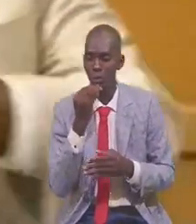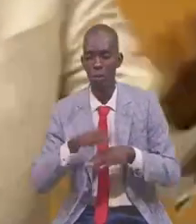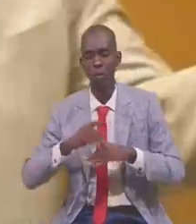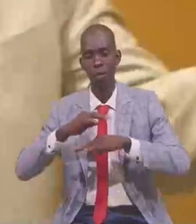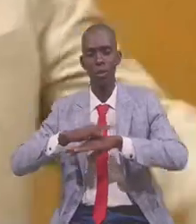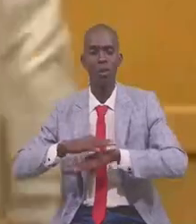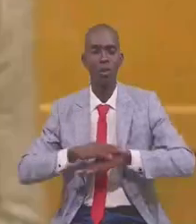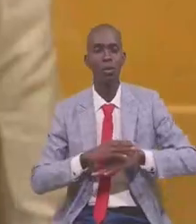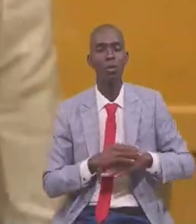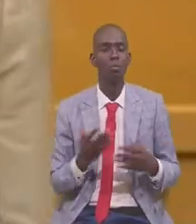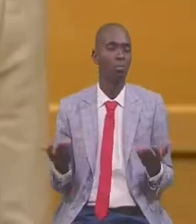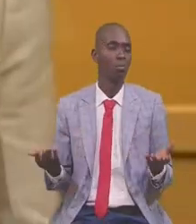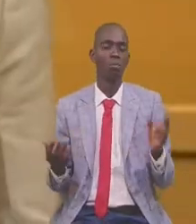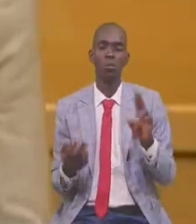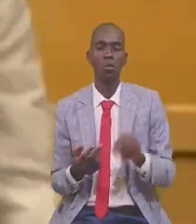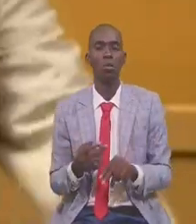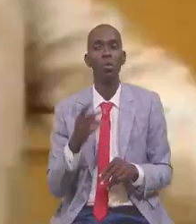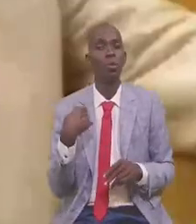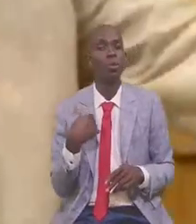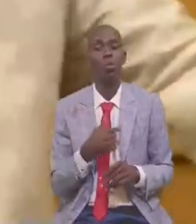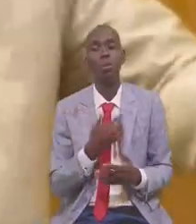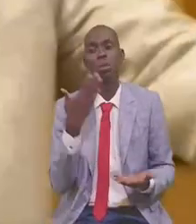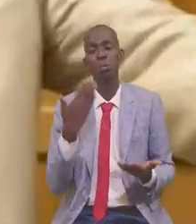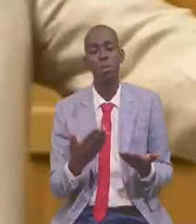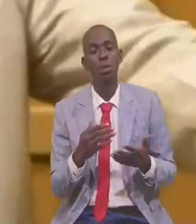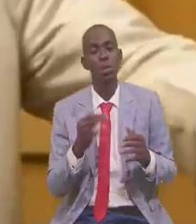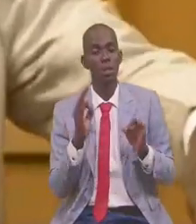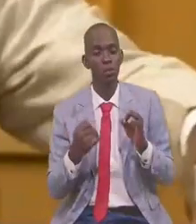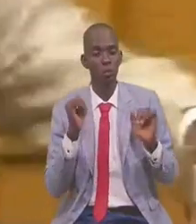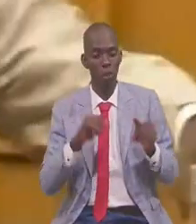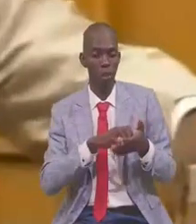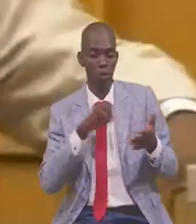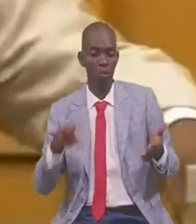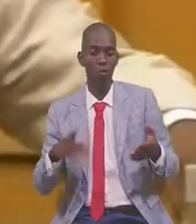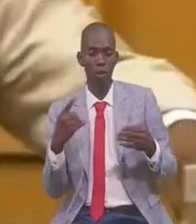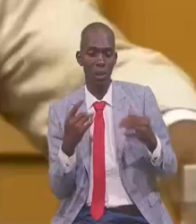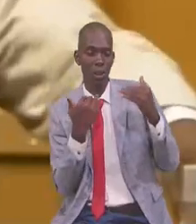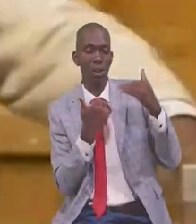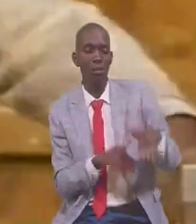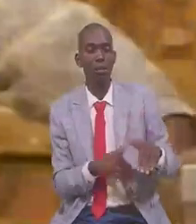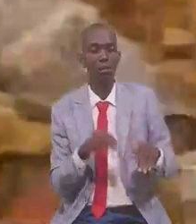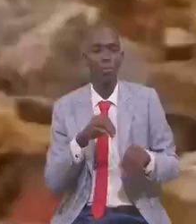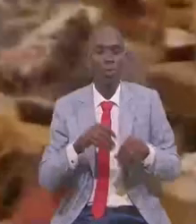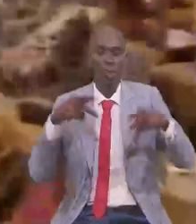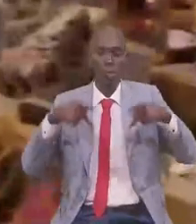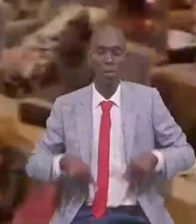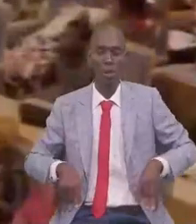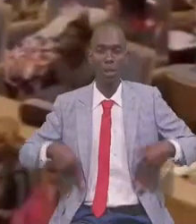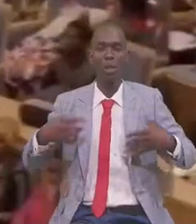ôter les limites dans notre vie personnelle, dans nos ministères personnels. Et nous mettons maintenant les limites sur le ministère d'autres